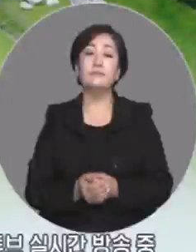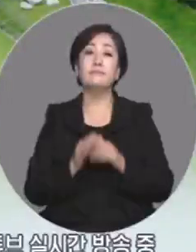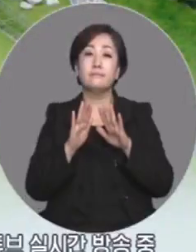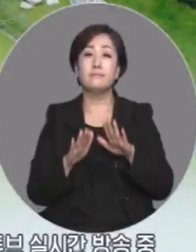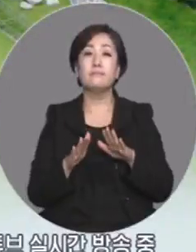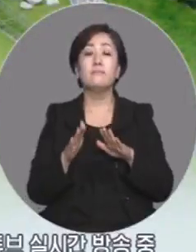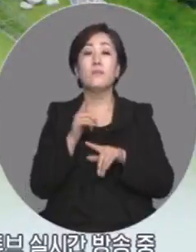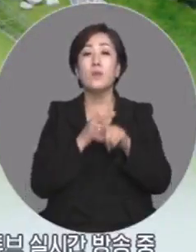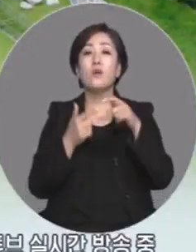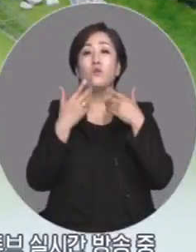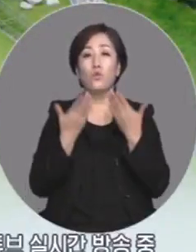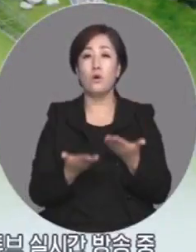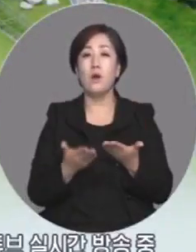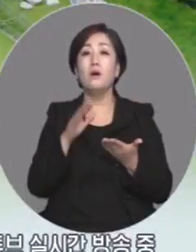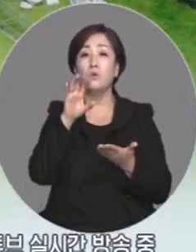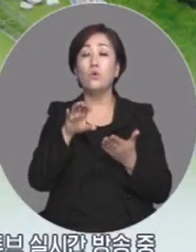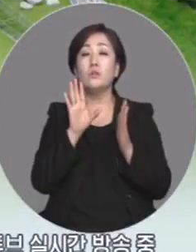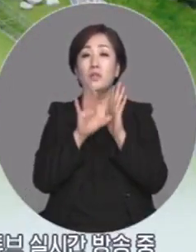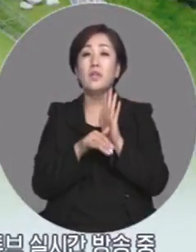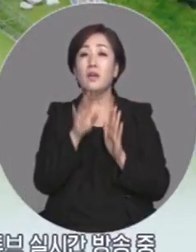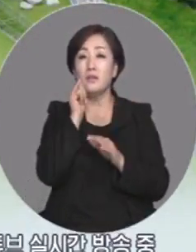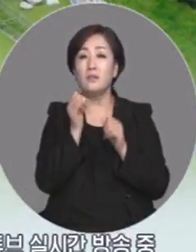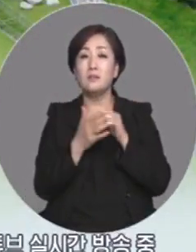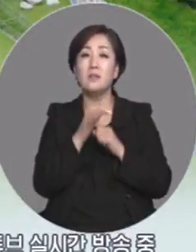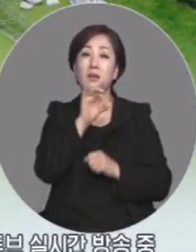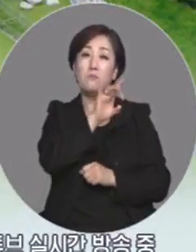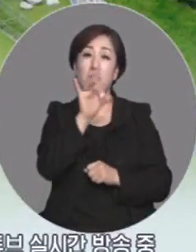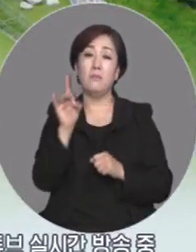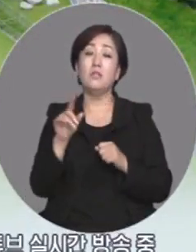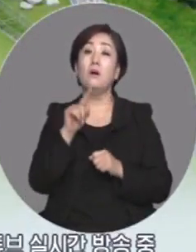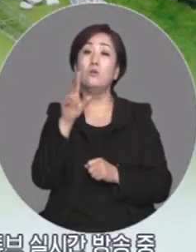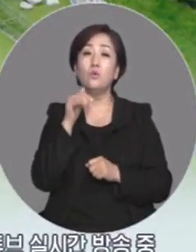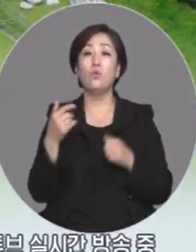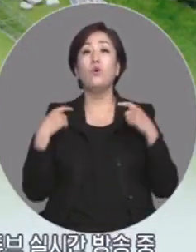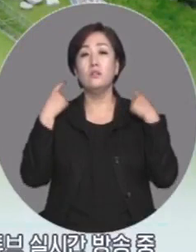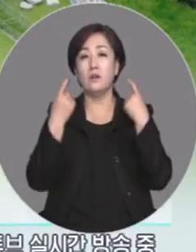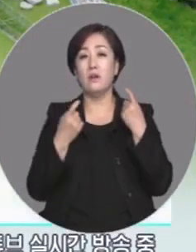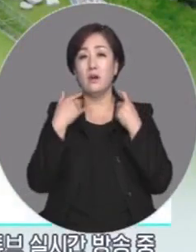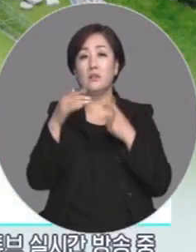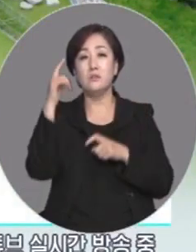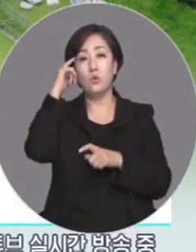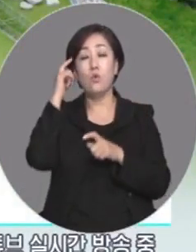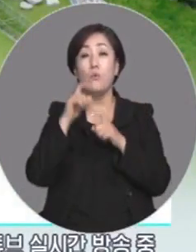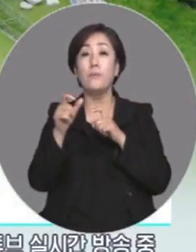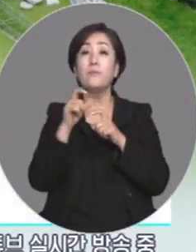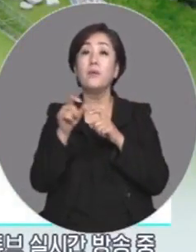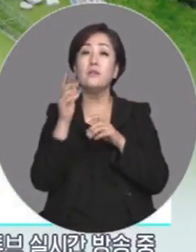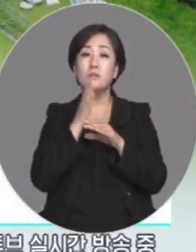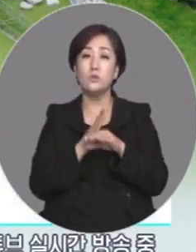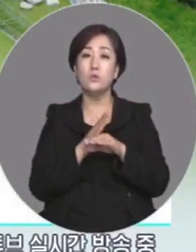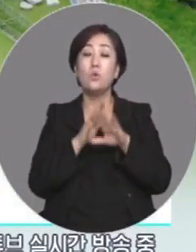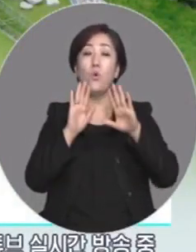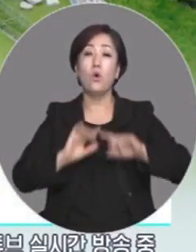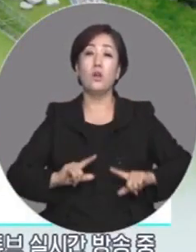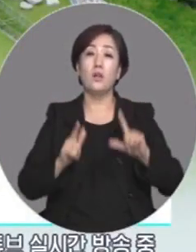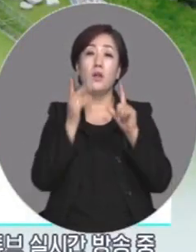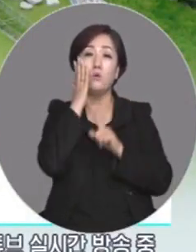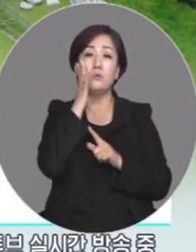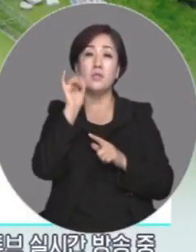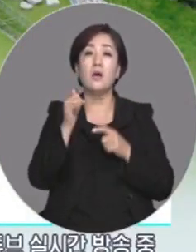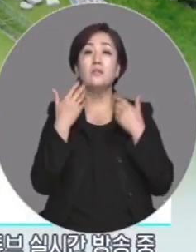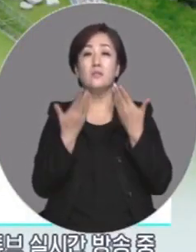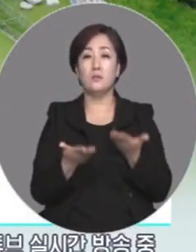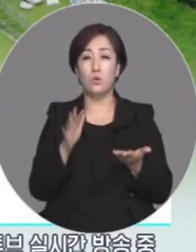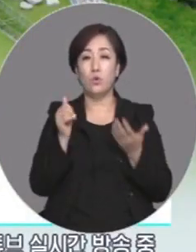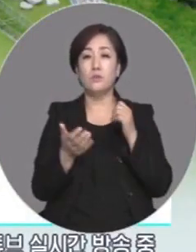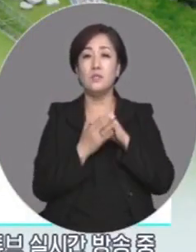이제 본격적인 휴가철이 시작되는데 다들 어디로 떠나야 할지 고민되시죠? 올해 떠오르는 울산의 새로운 휴양